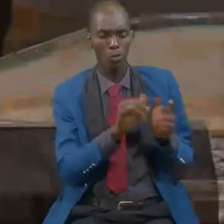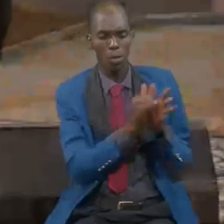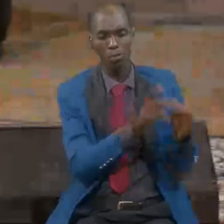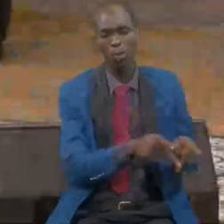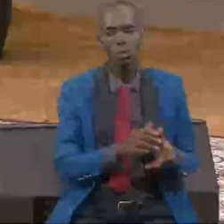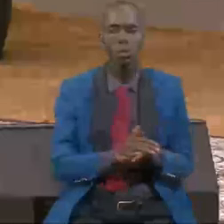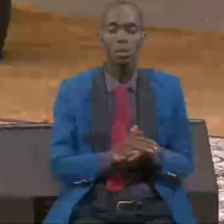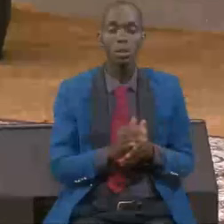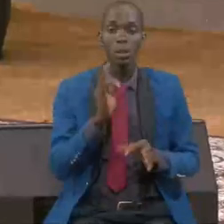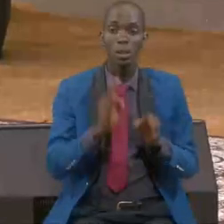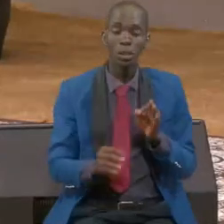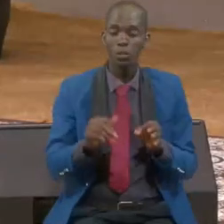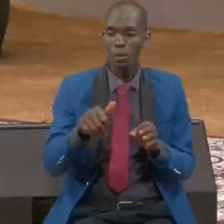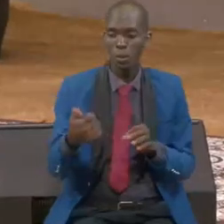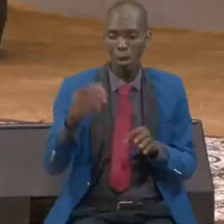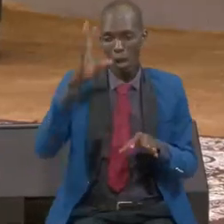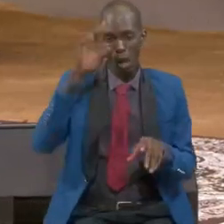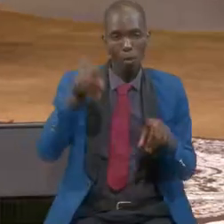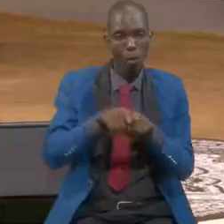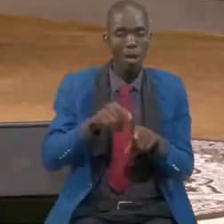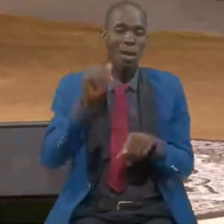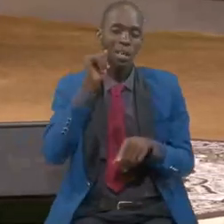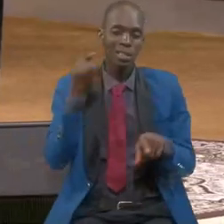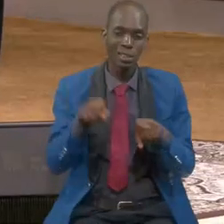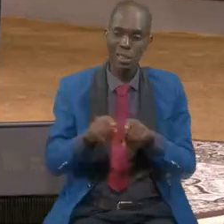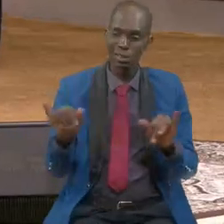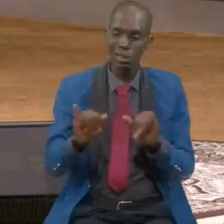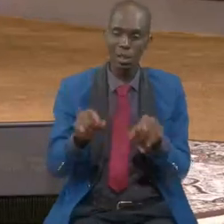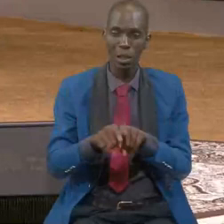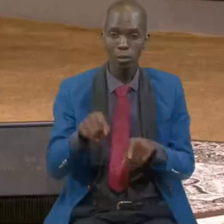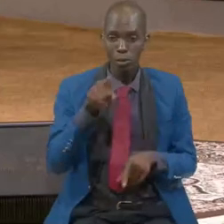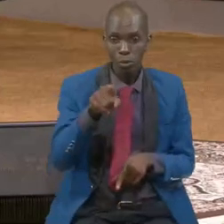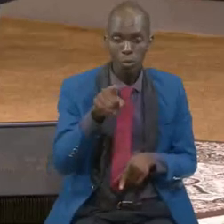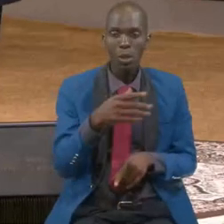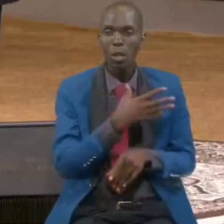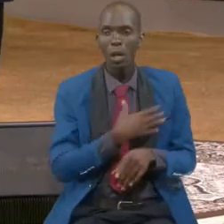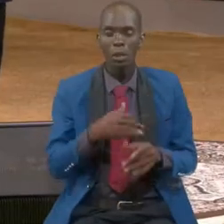est dans ce cas, ou bien c'est Christ, comment allez-vous agir? Disons que c'est